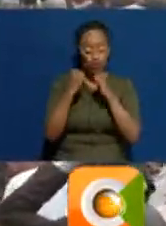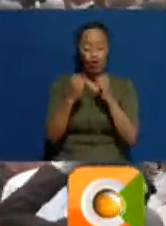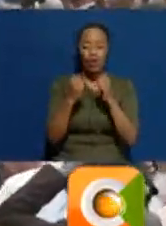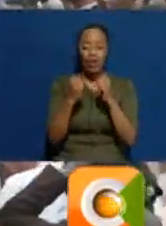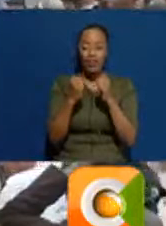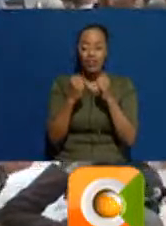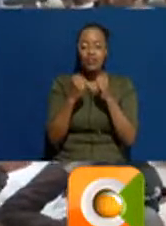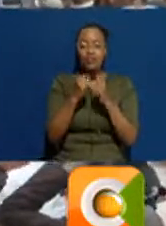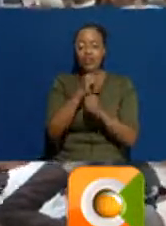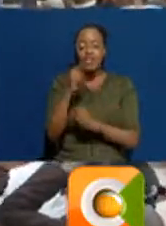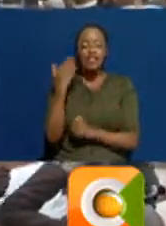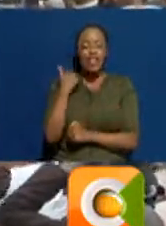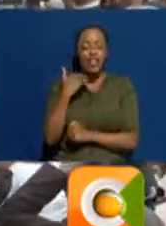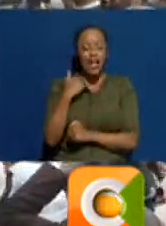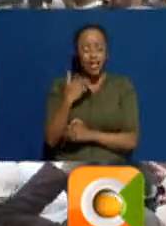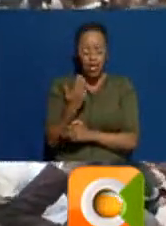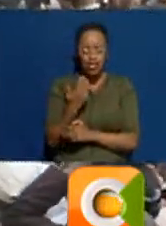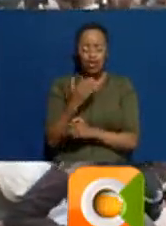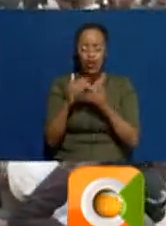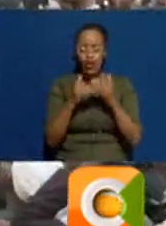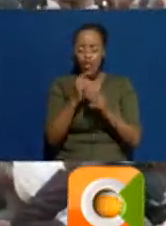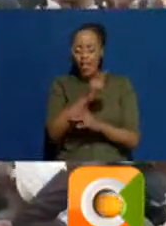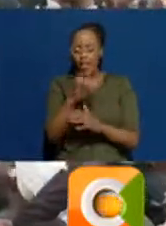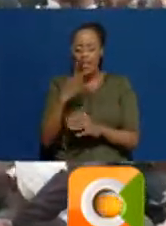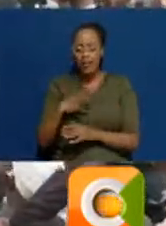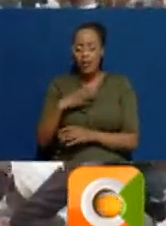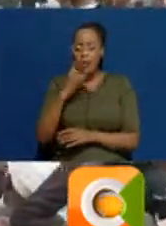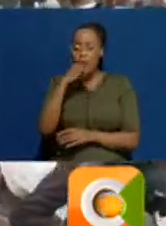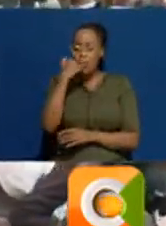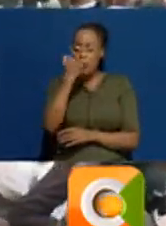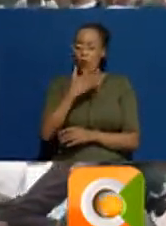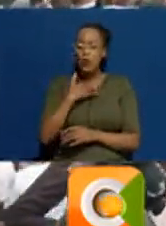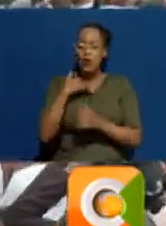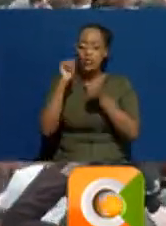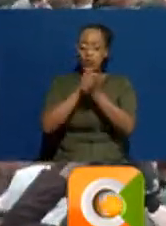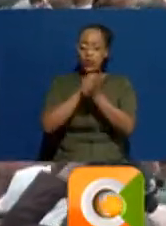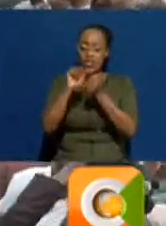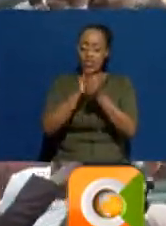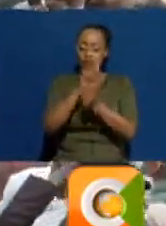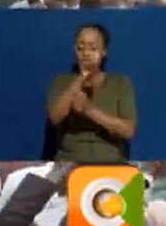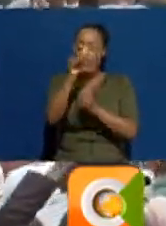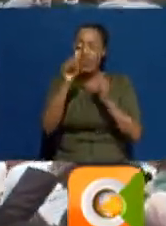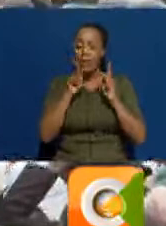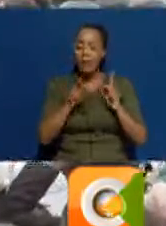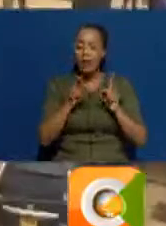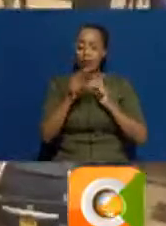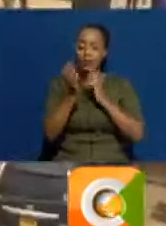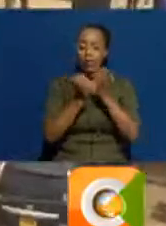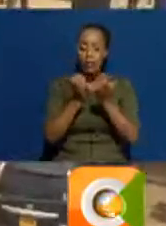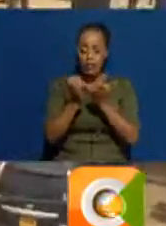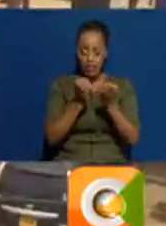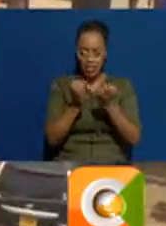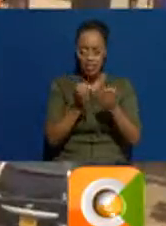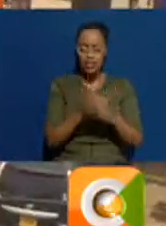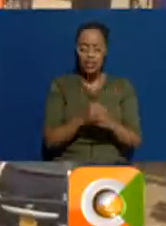on hooligans, on criminals, on people who want to destroy other people's business.